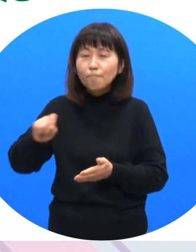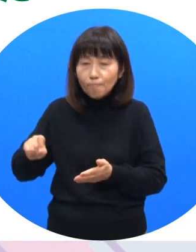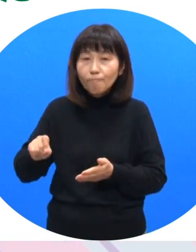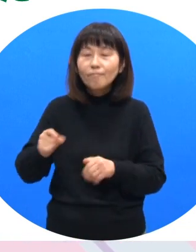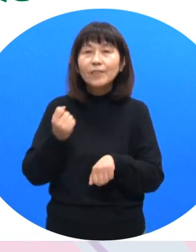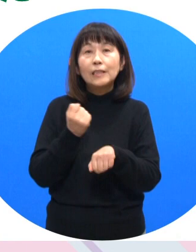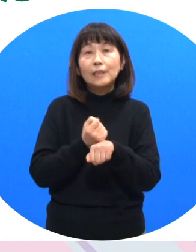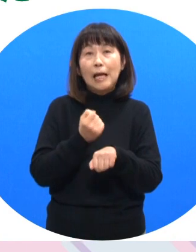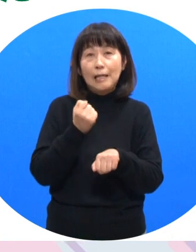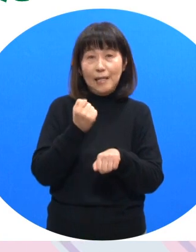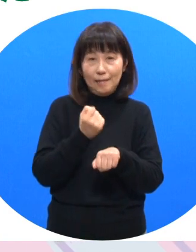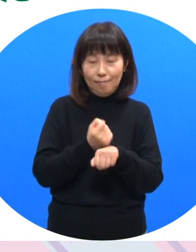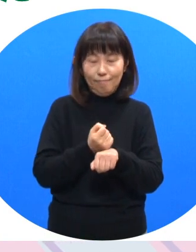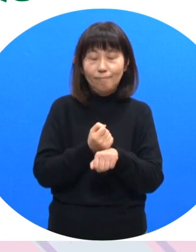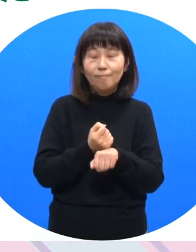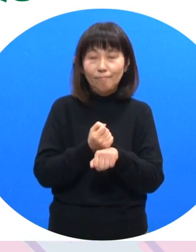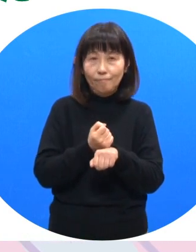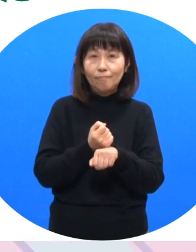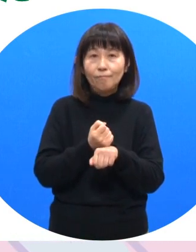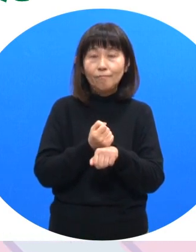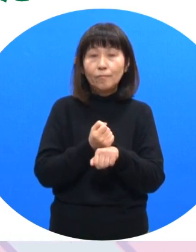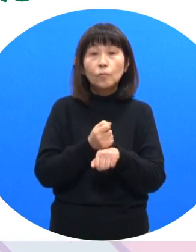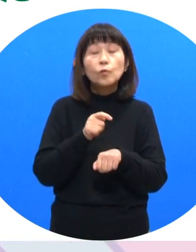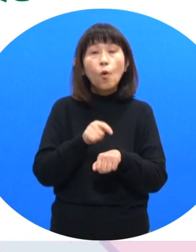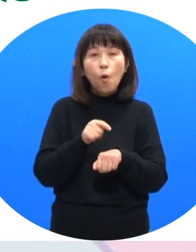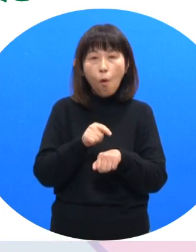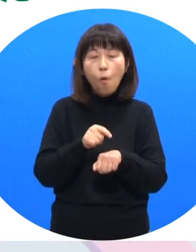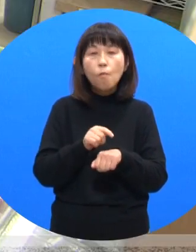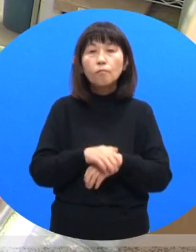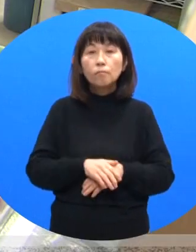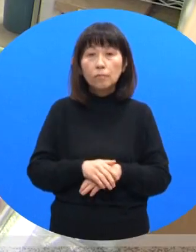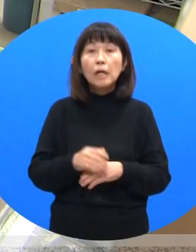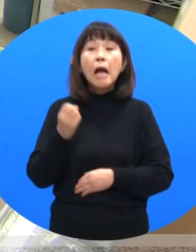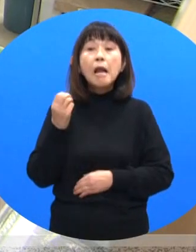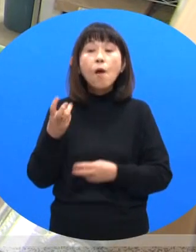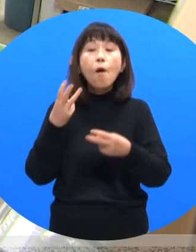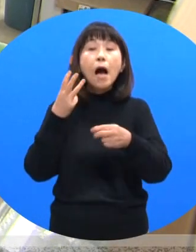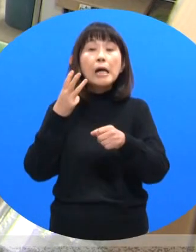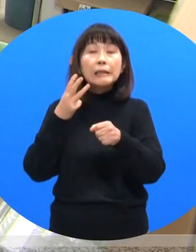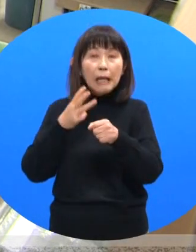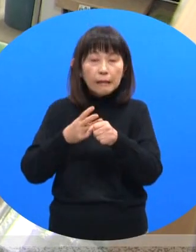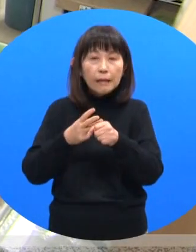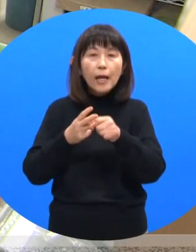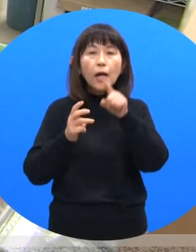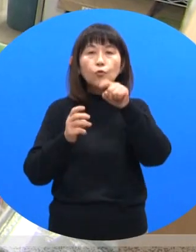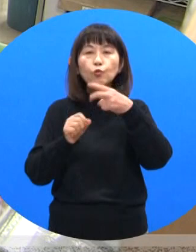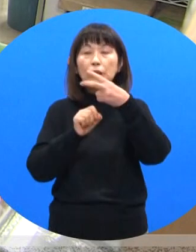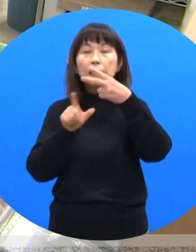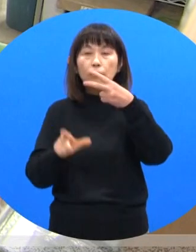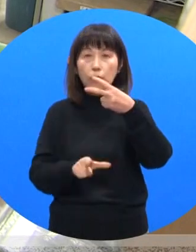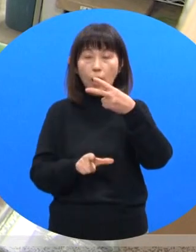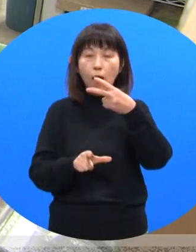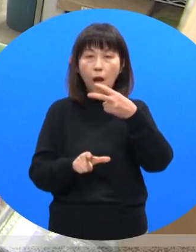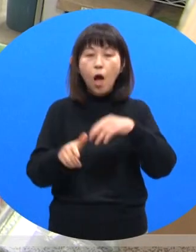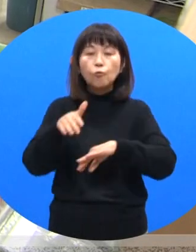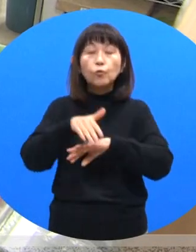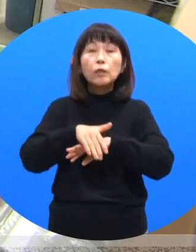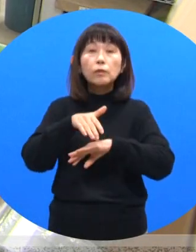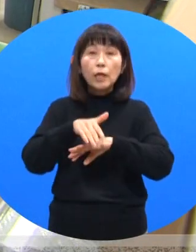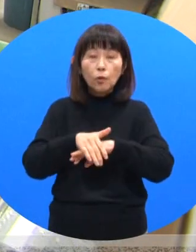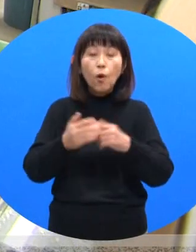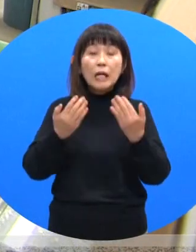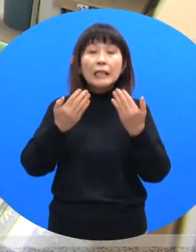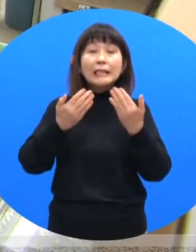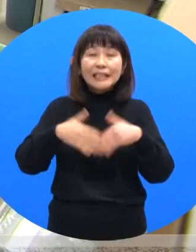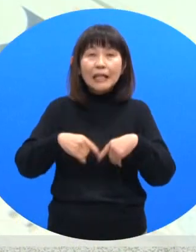も記載する必要があり、住民の負担がありました。そこで令和3年12月から窓口申請支